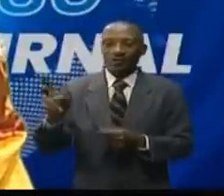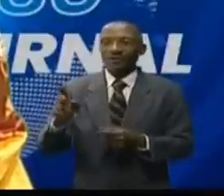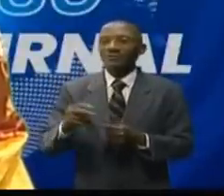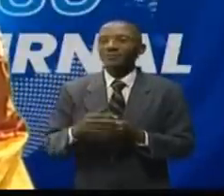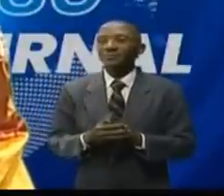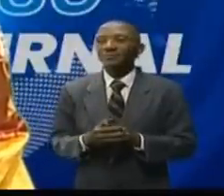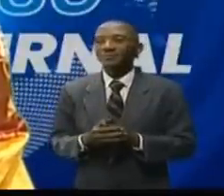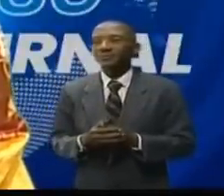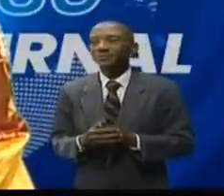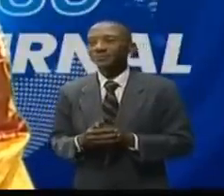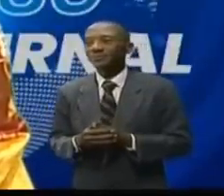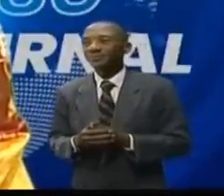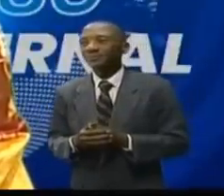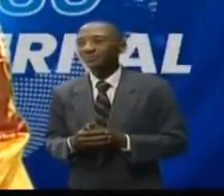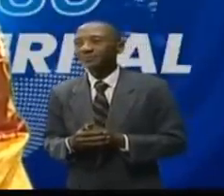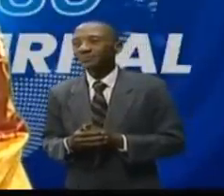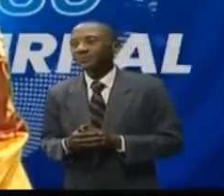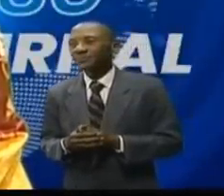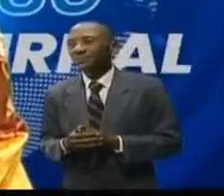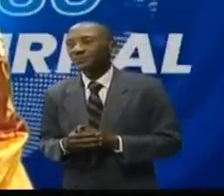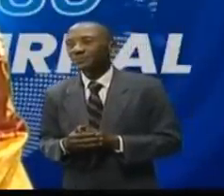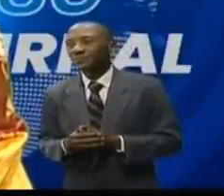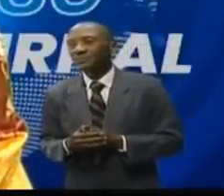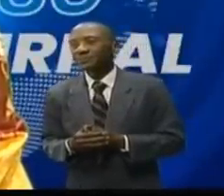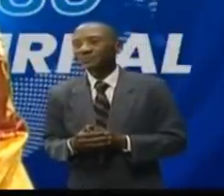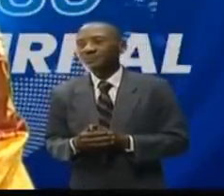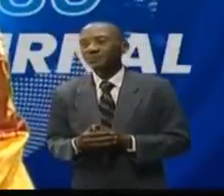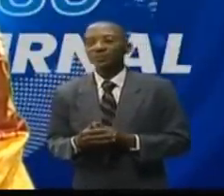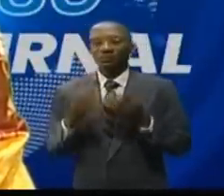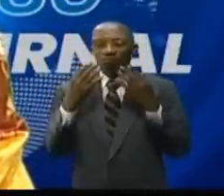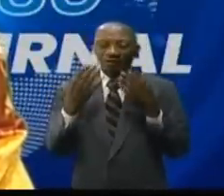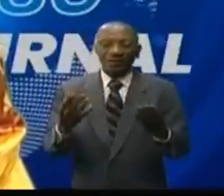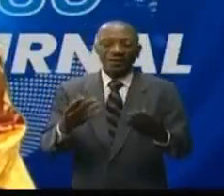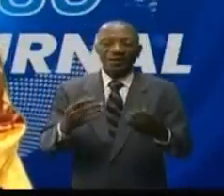De ce journal que j'ai eu l'immense plaisir de vous présenter. Merci de